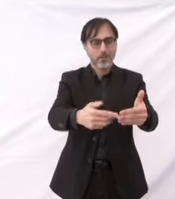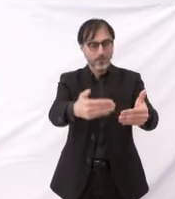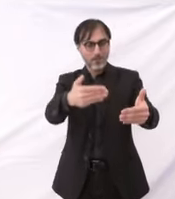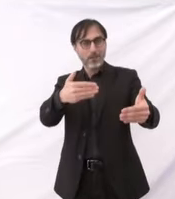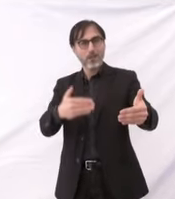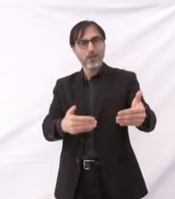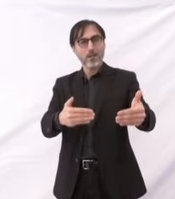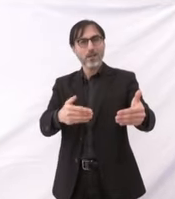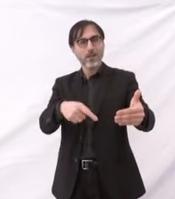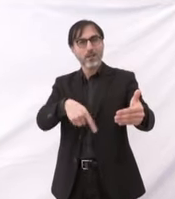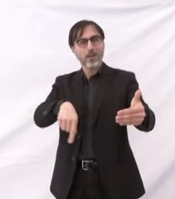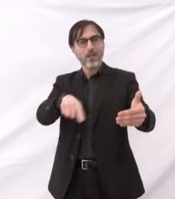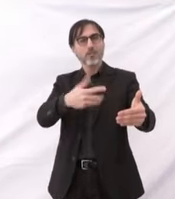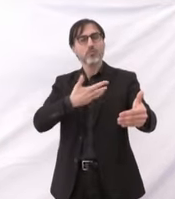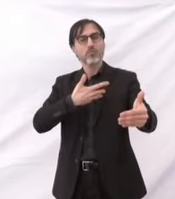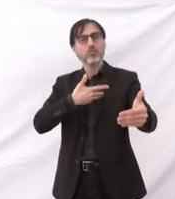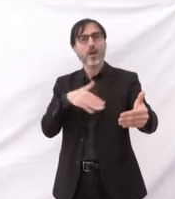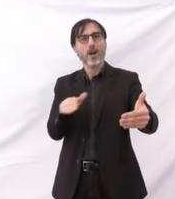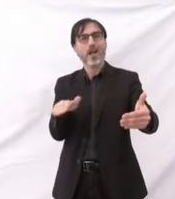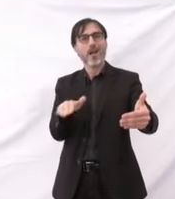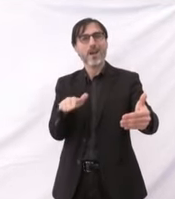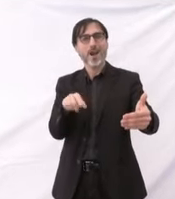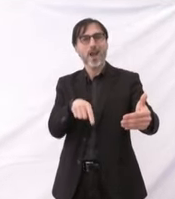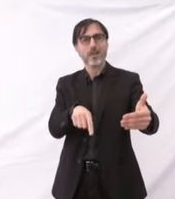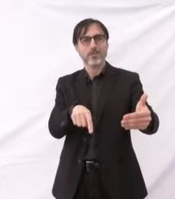voi c'erano